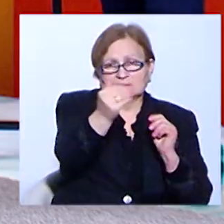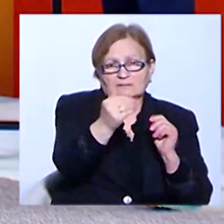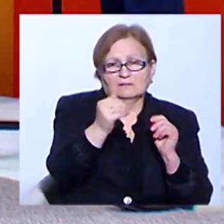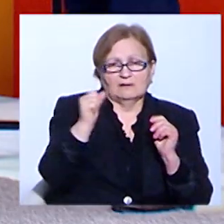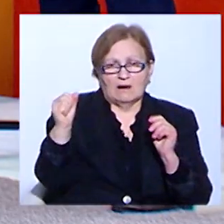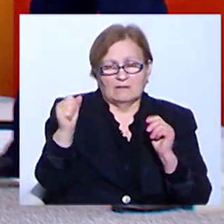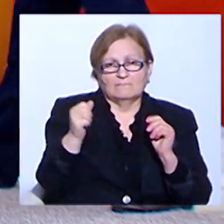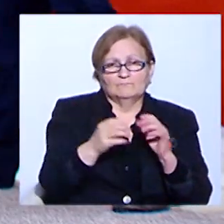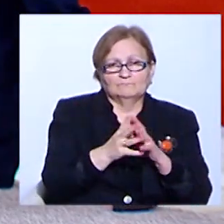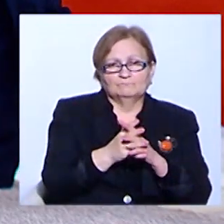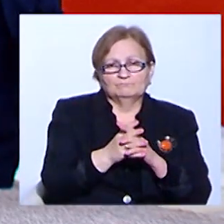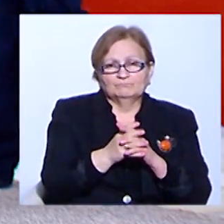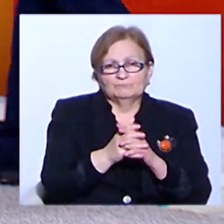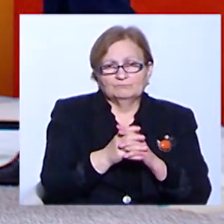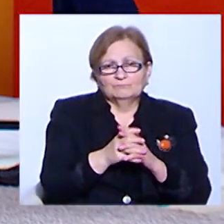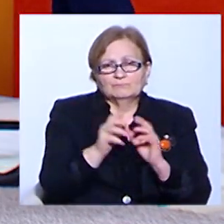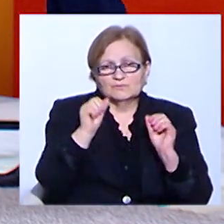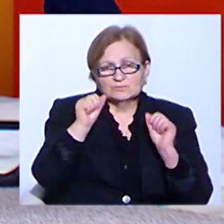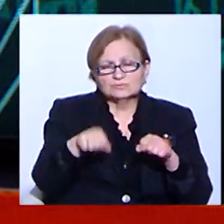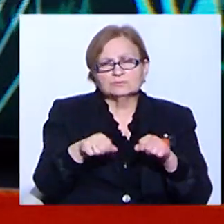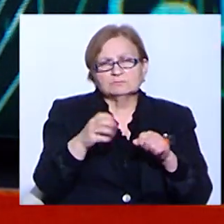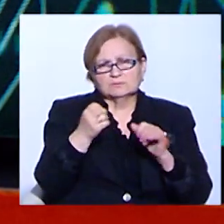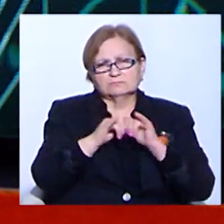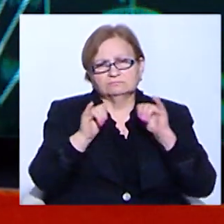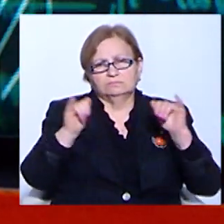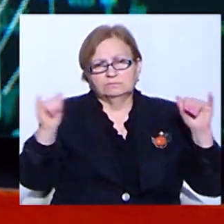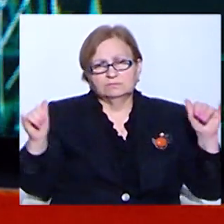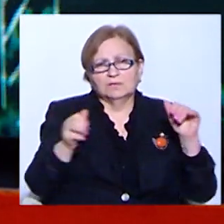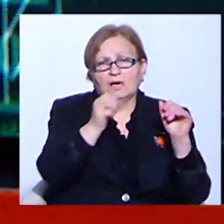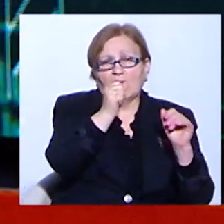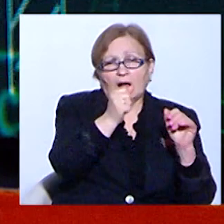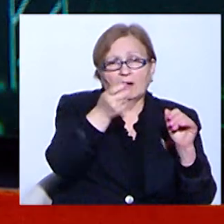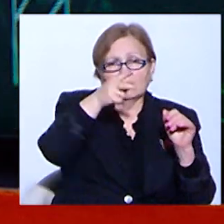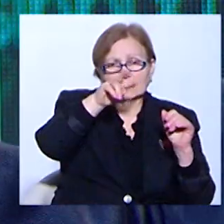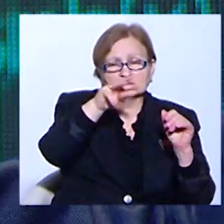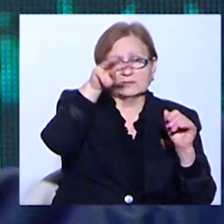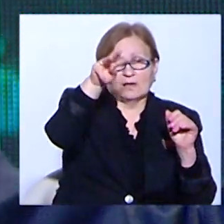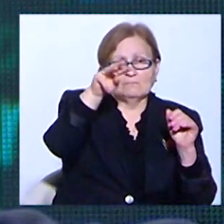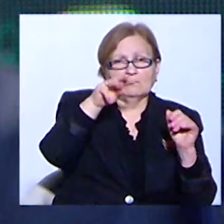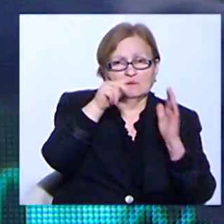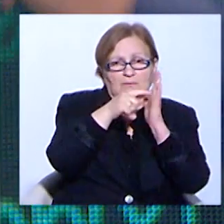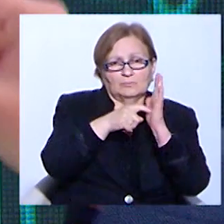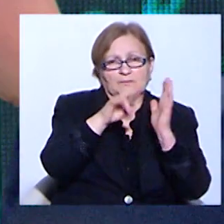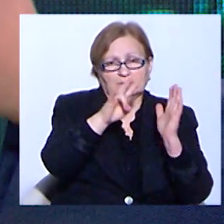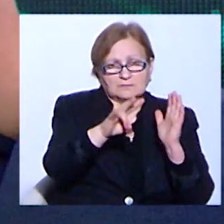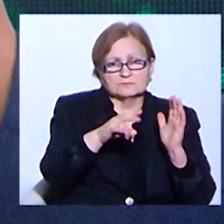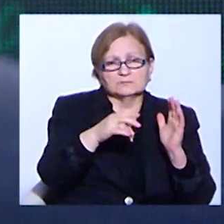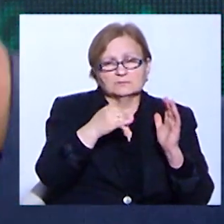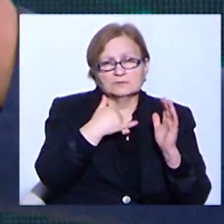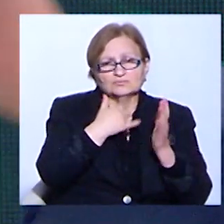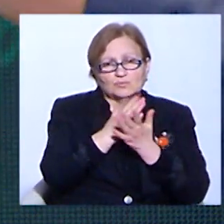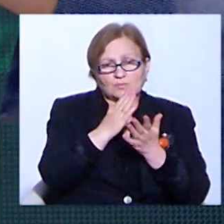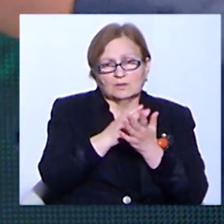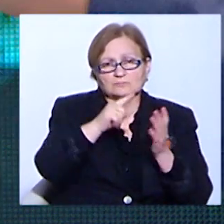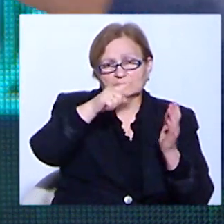n-ური ფესვი ადან. და შეგვიძლია ეს კიდევ უფრო განვაზოგოთ, როცა ჩვენ გვაქვს ა ხარისხად m-ი გაყოფილი n-ზე, ჩვენ გვაქვს